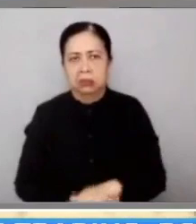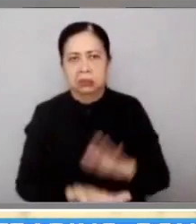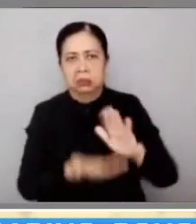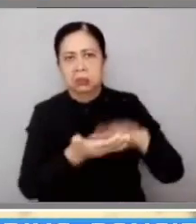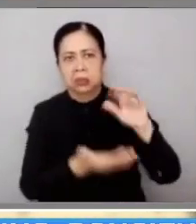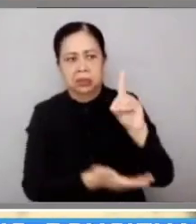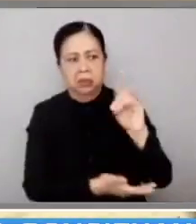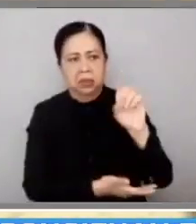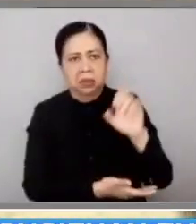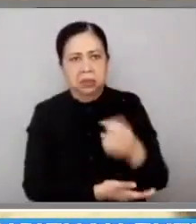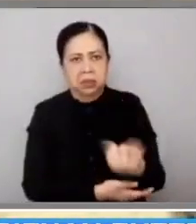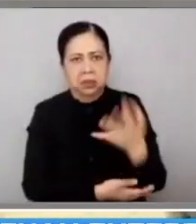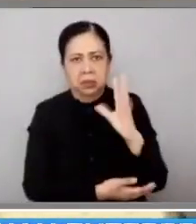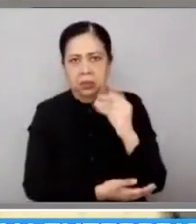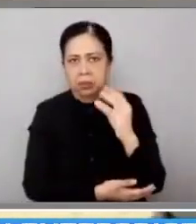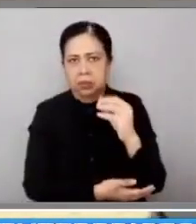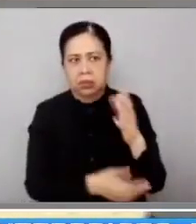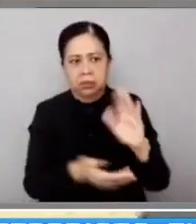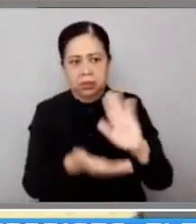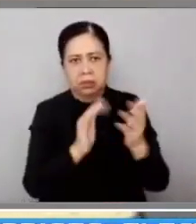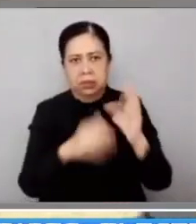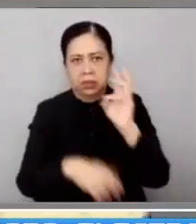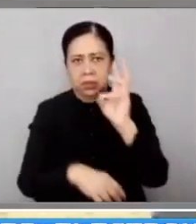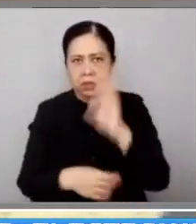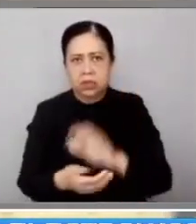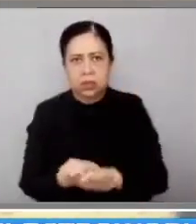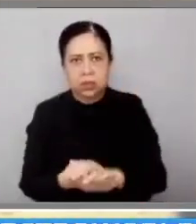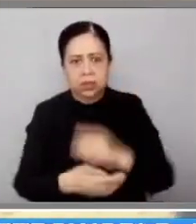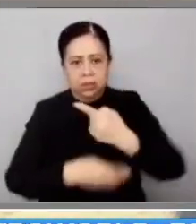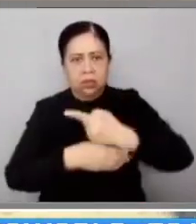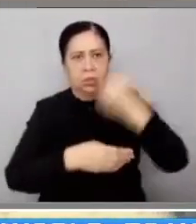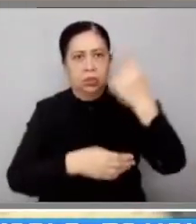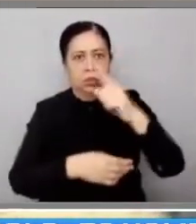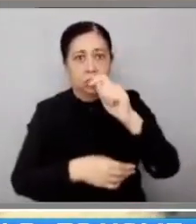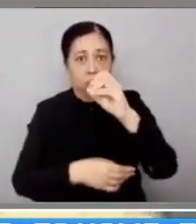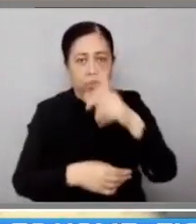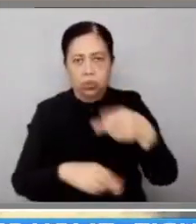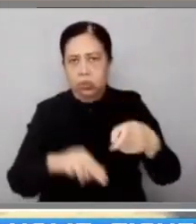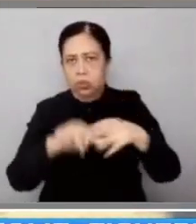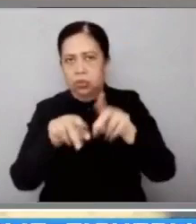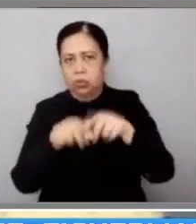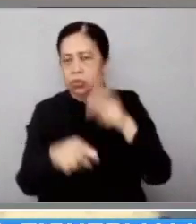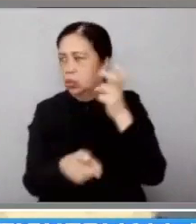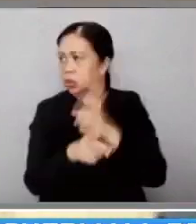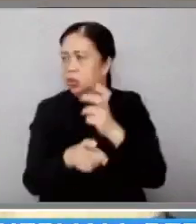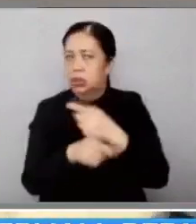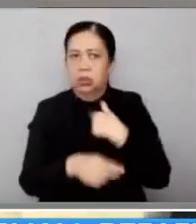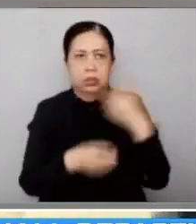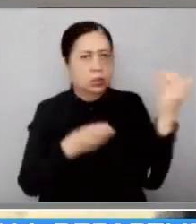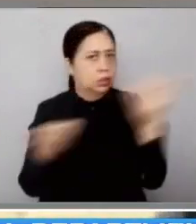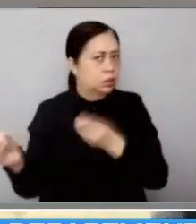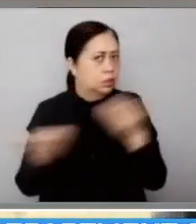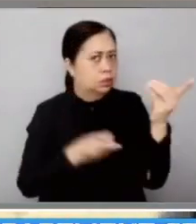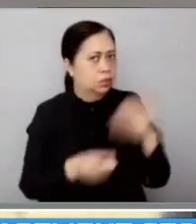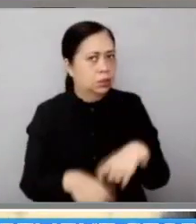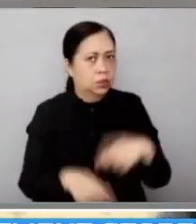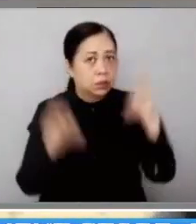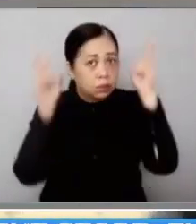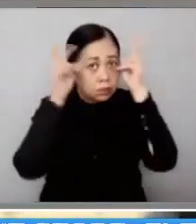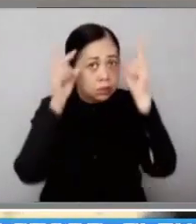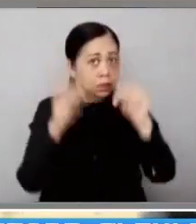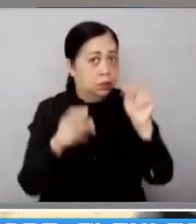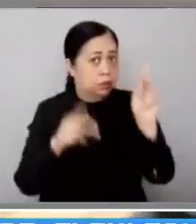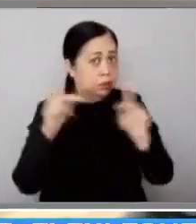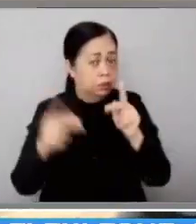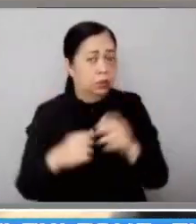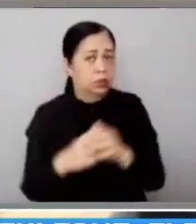na, magsiging 60 na. Tapos sa toll gate, ang laki rin itinaas. Hirap na hirap na kami mga biyahero. Kailangan, gulay eh. Kailangan ng tao. Kaya